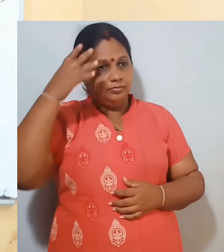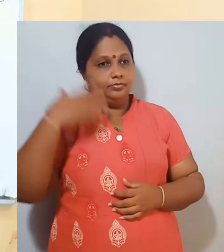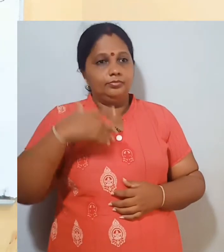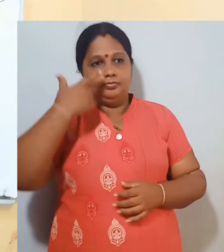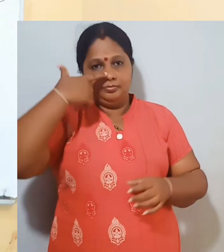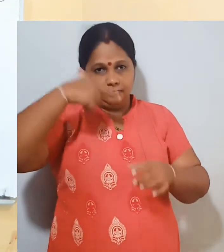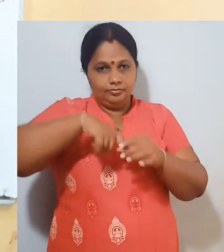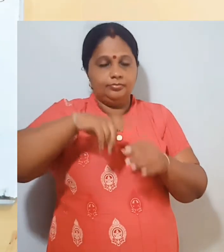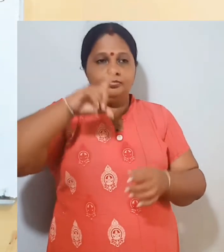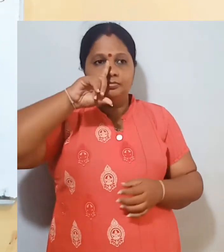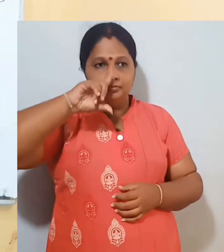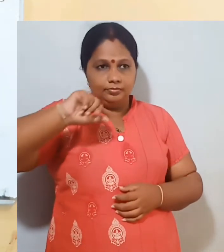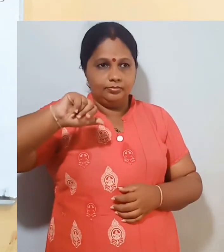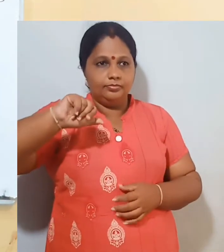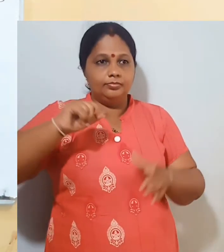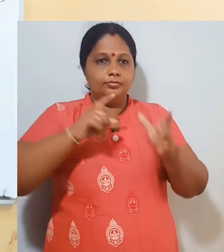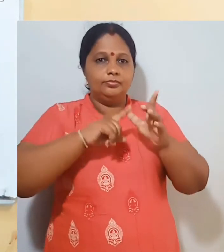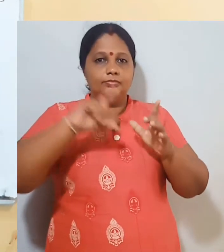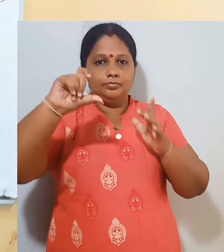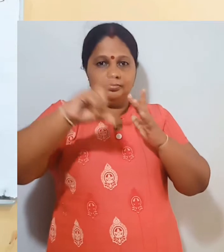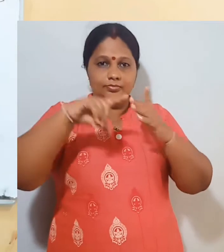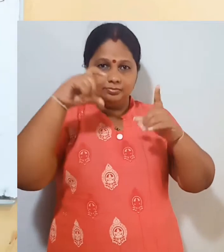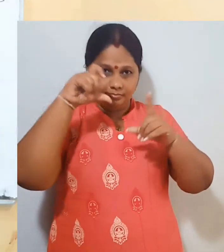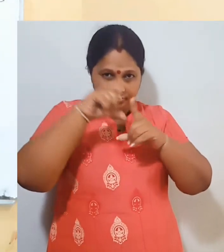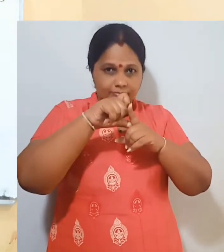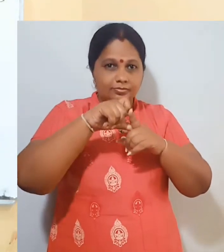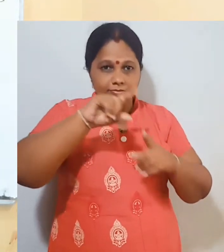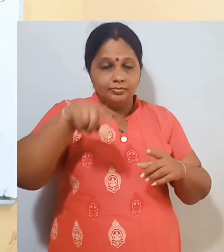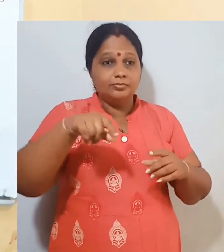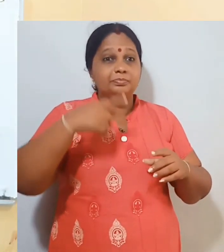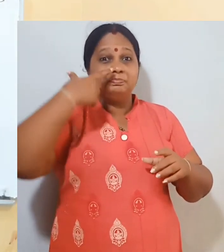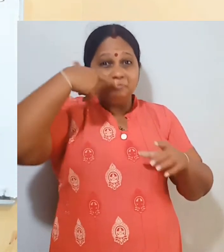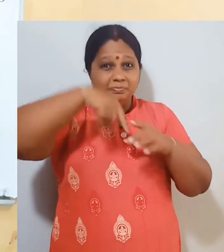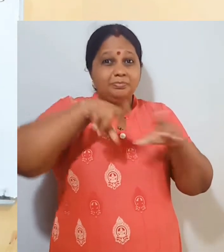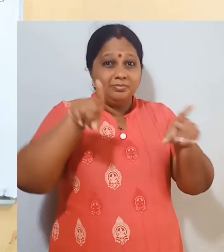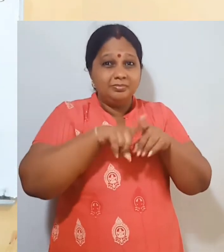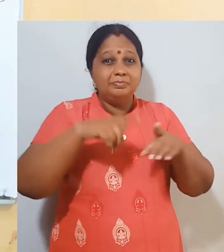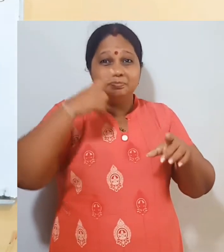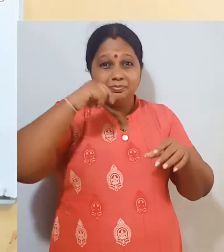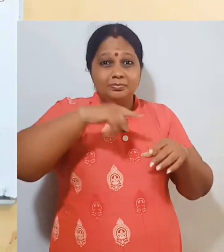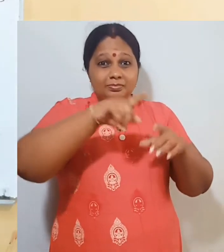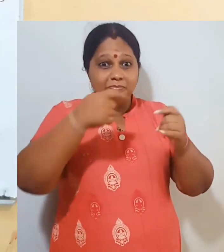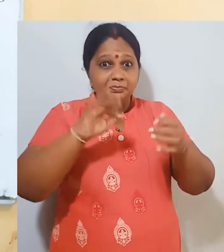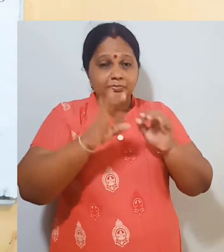பெட்ரோல், மண்ணெண்ணெய், ஆசிட், அப்படியான பெட்ரோலிய பொருட்களுக்கு அவங்கள